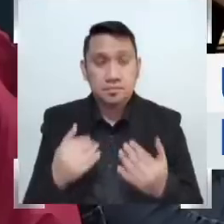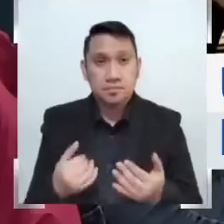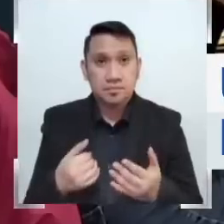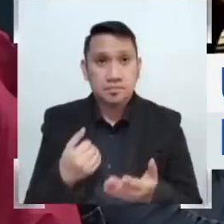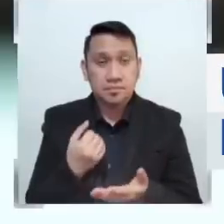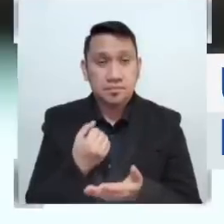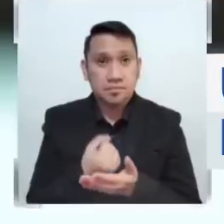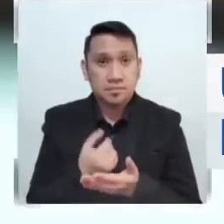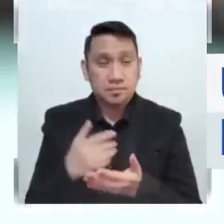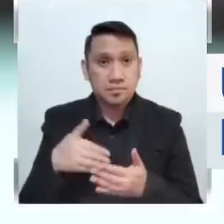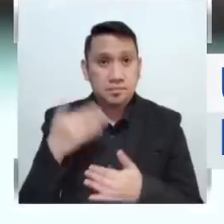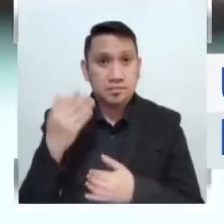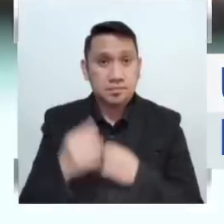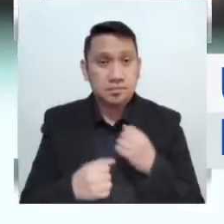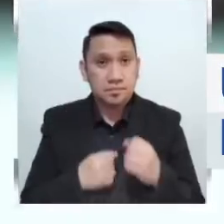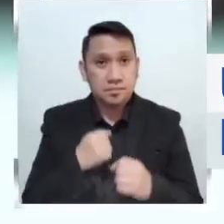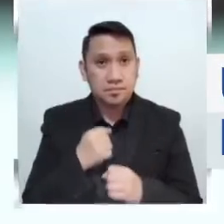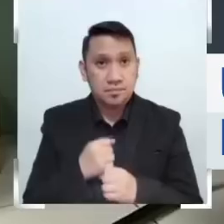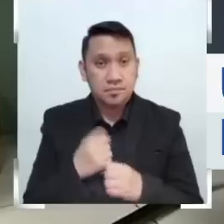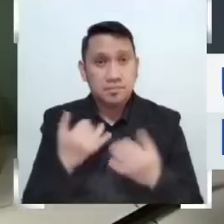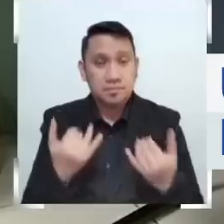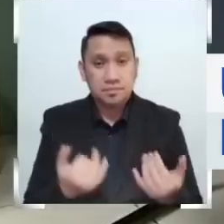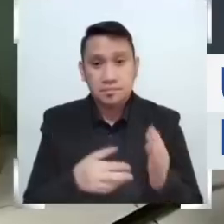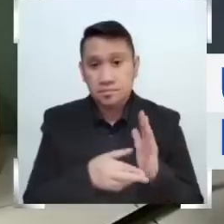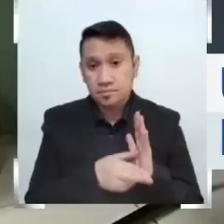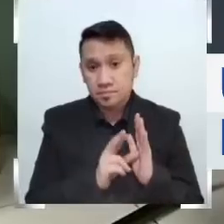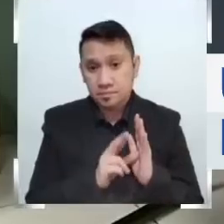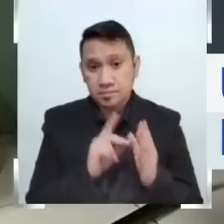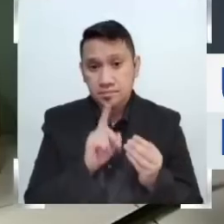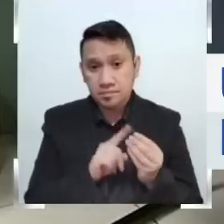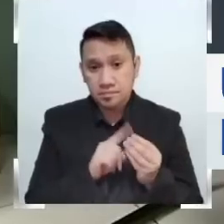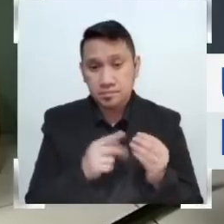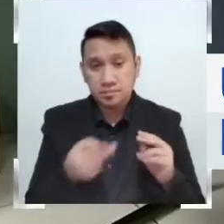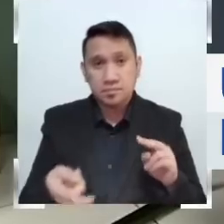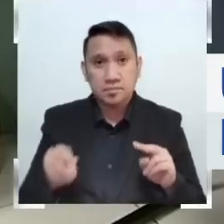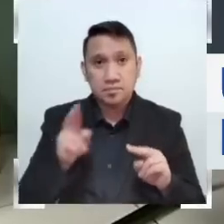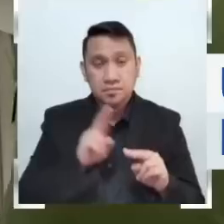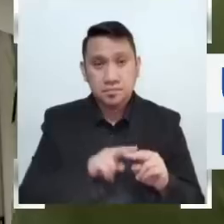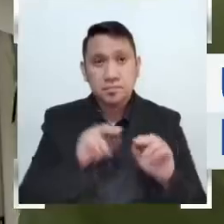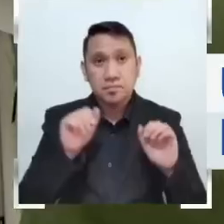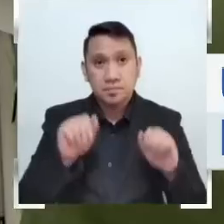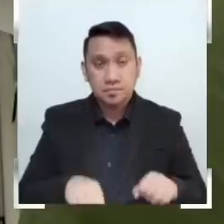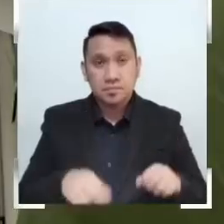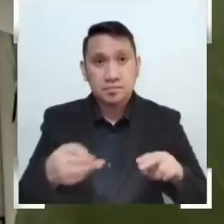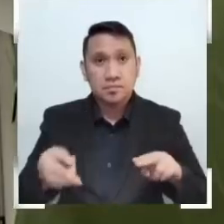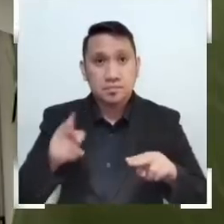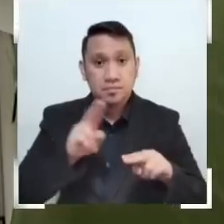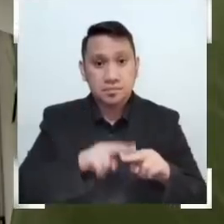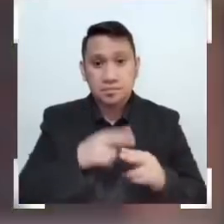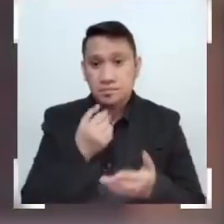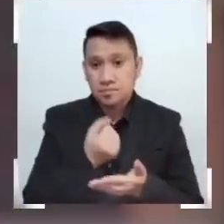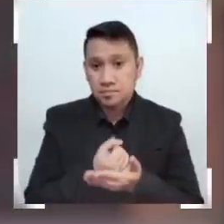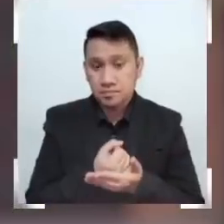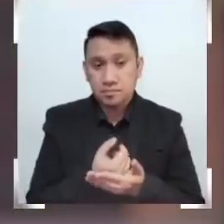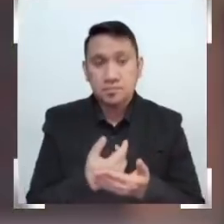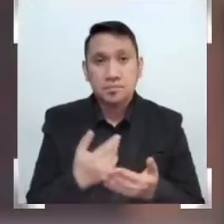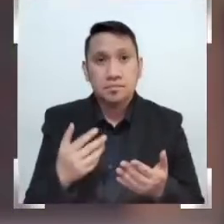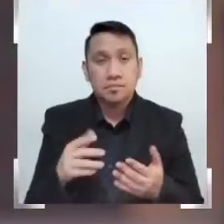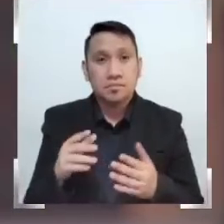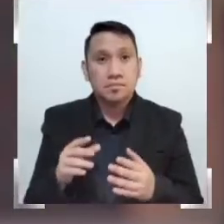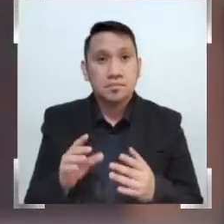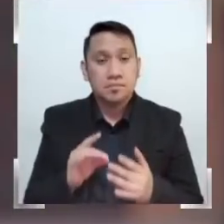sa susunod na taon, pinag-aaralan na nila ang susunod na serye ng posibleng pagtaas sa sahod ng mga kawanin ng gobyerno. Para sa